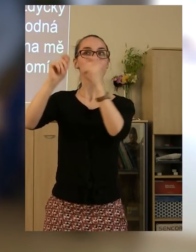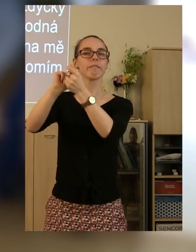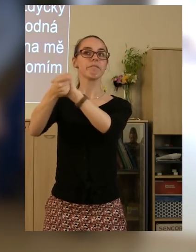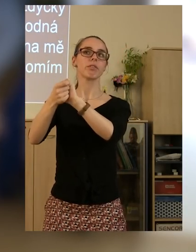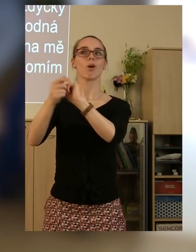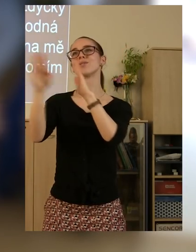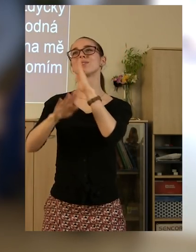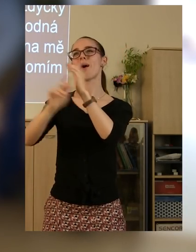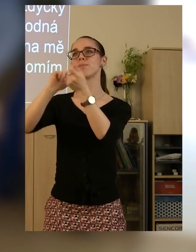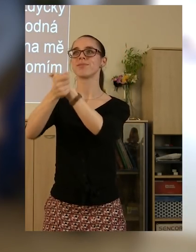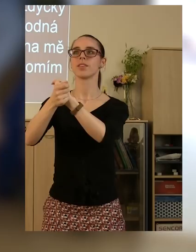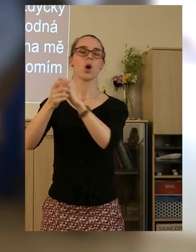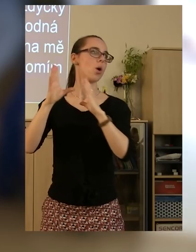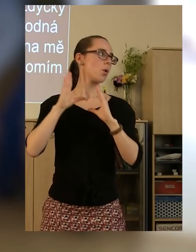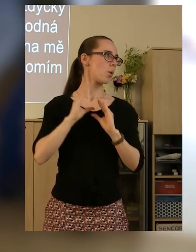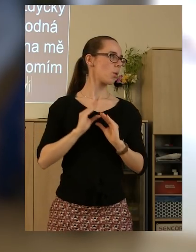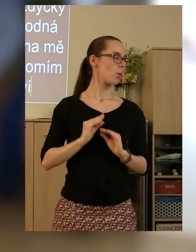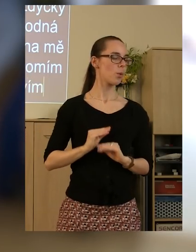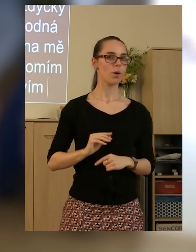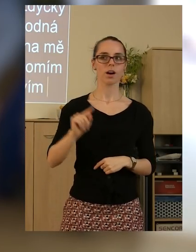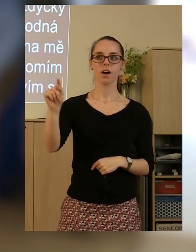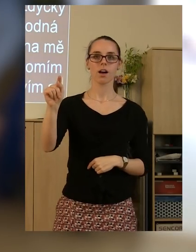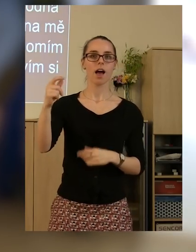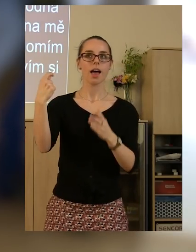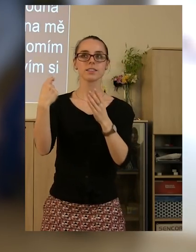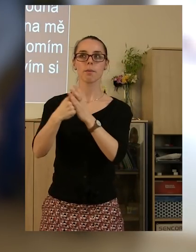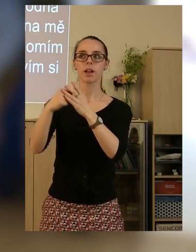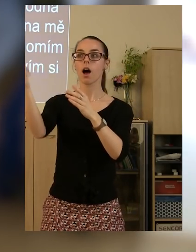a on se změní ve strom. Ale to neznamená, že zmizel rámec.